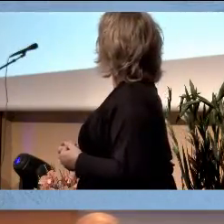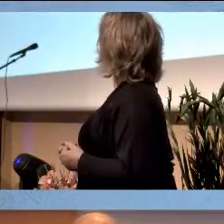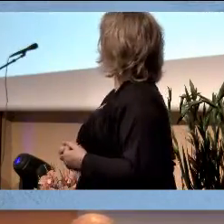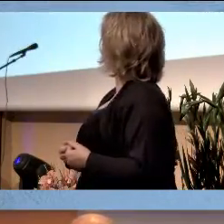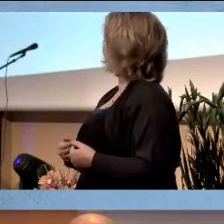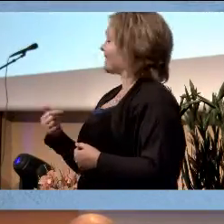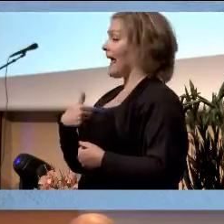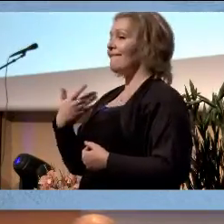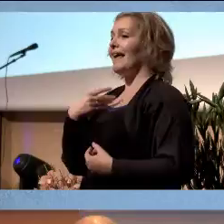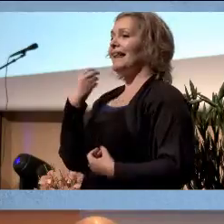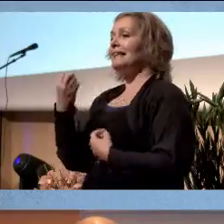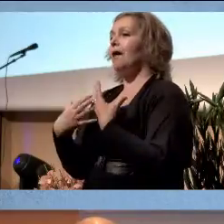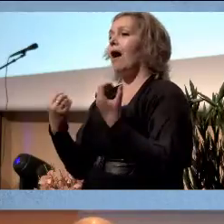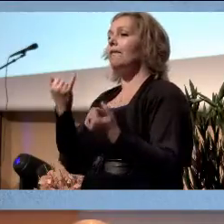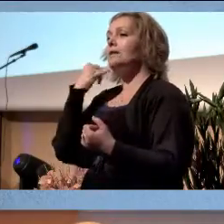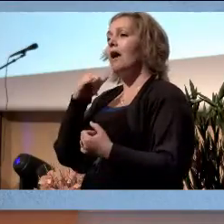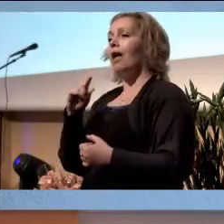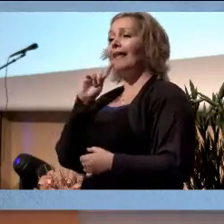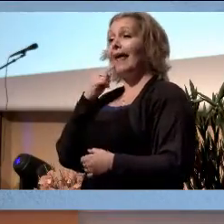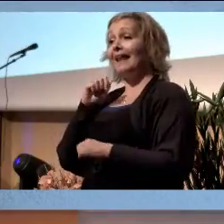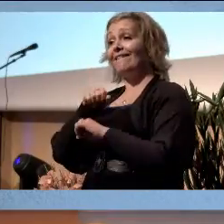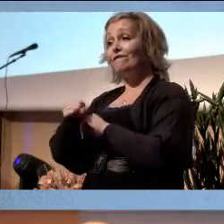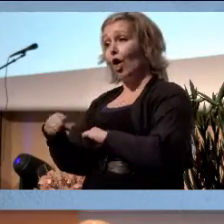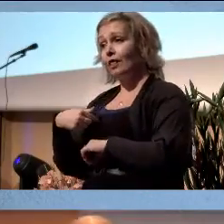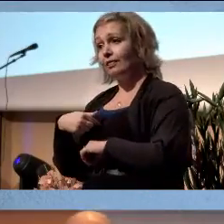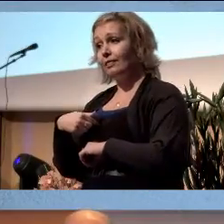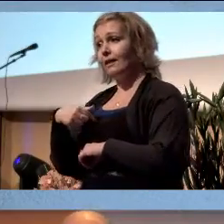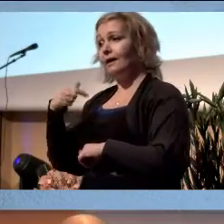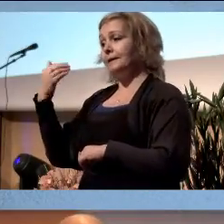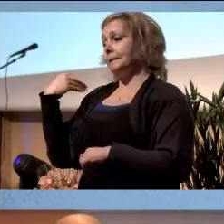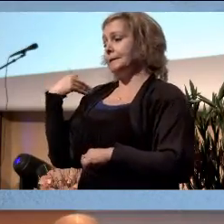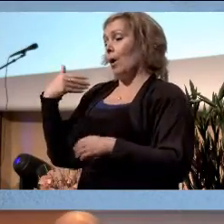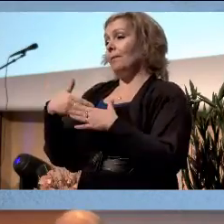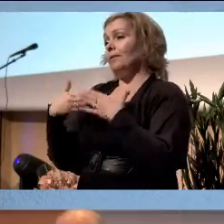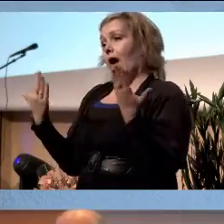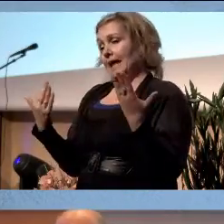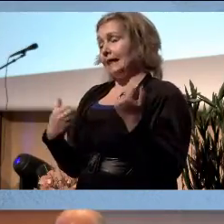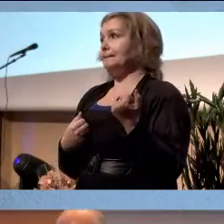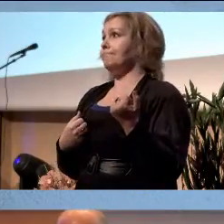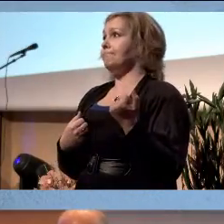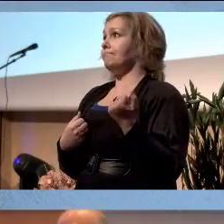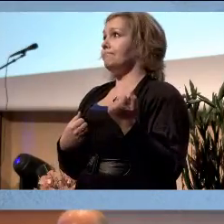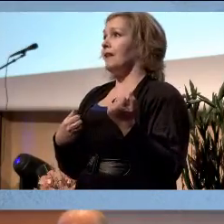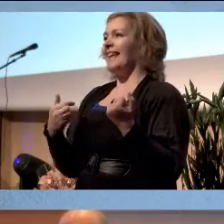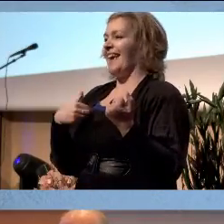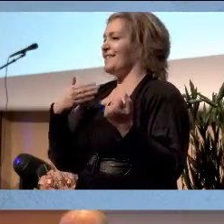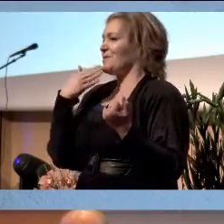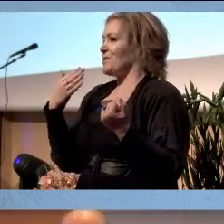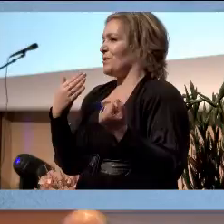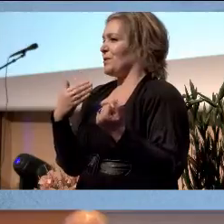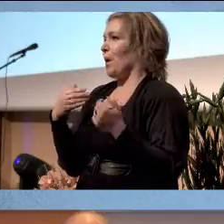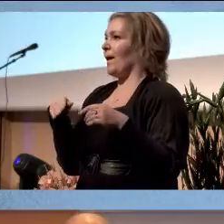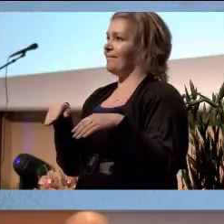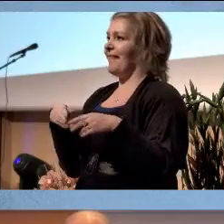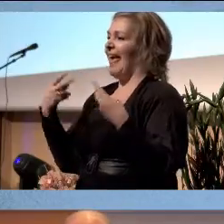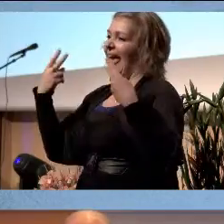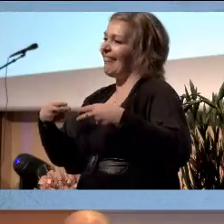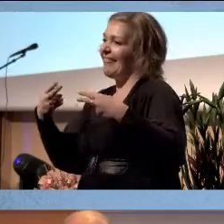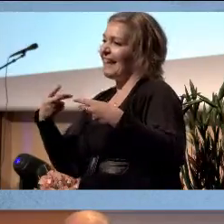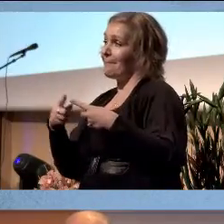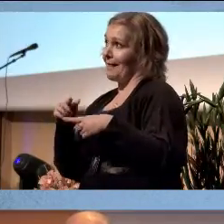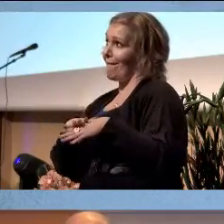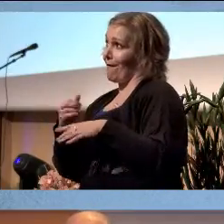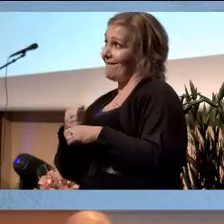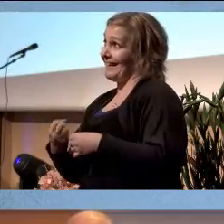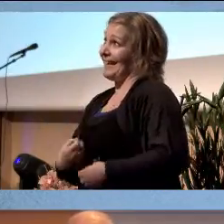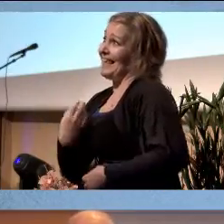Jeg ble veldig inspirert av Jan-Erik Vold her om dagen. Jeg er ikke så god til å etterligne, men i hvert fall inspirasjonen kommer